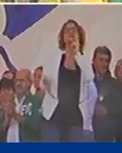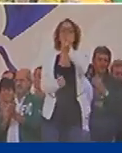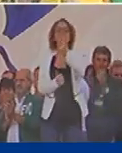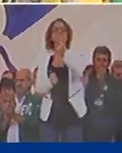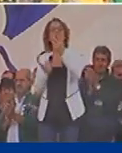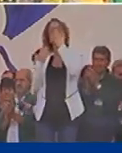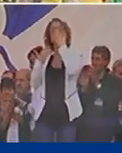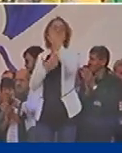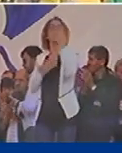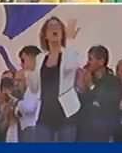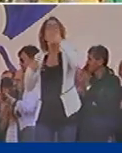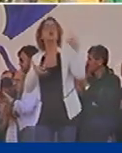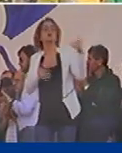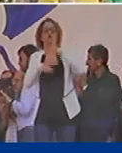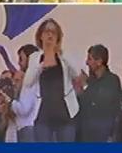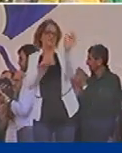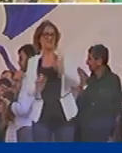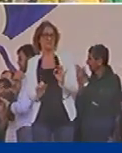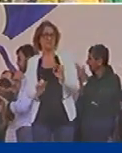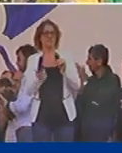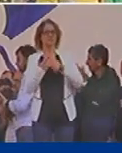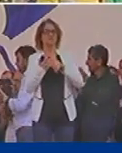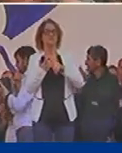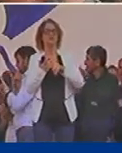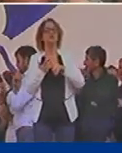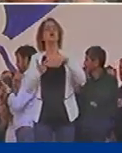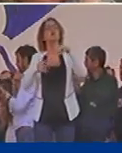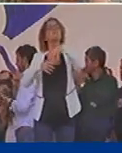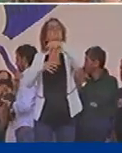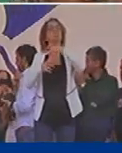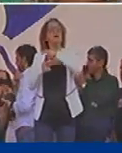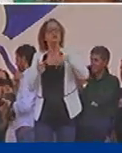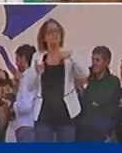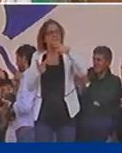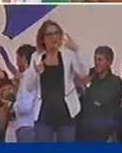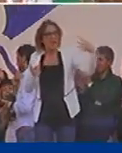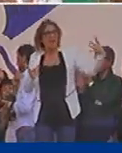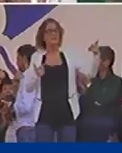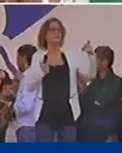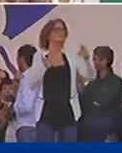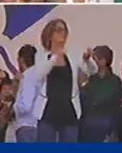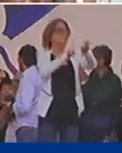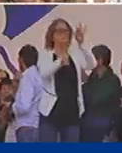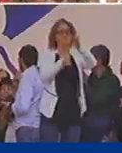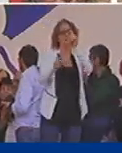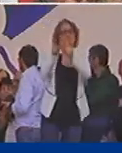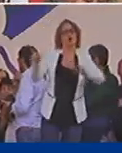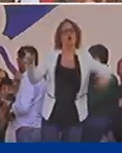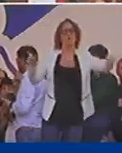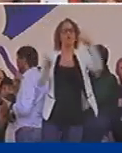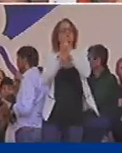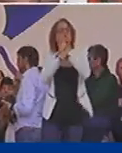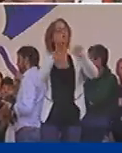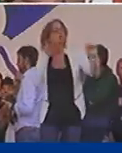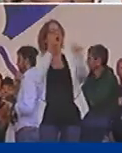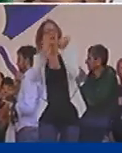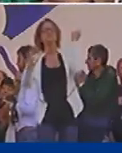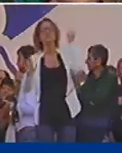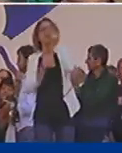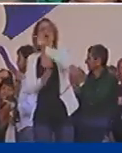nessuno. Magistrati eletti dal popolo. Cancelliamo quella farsa